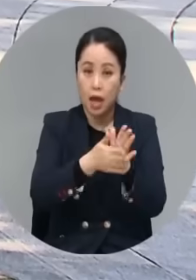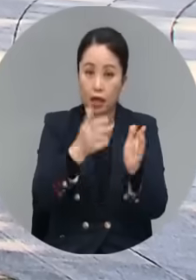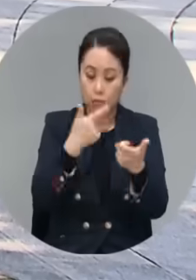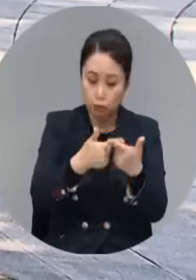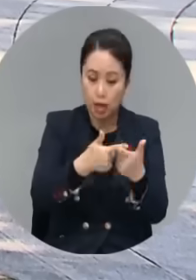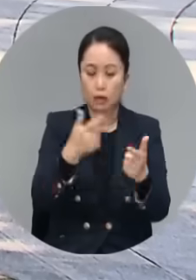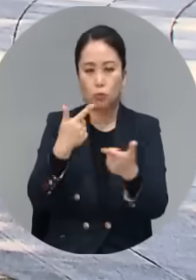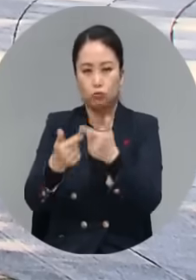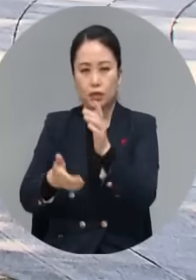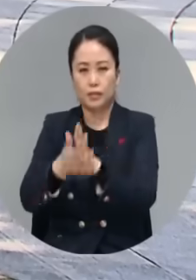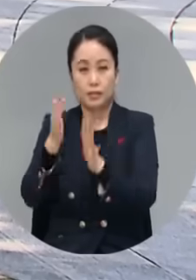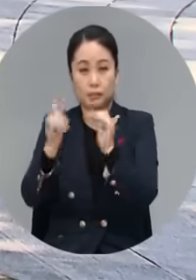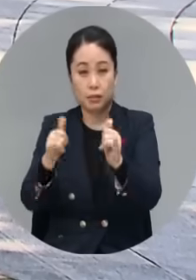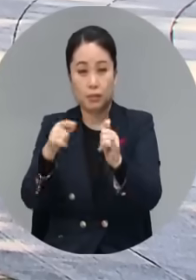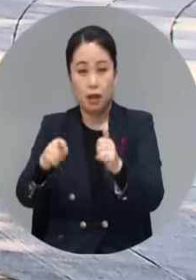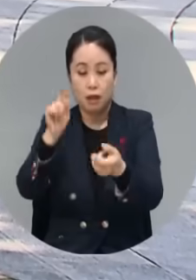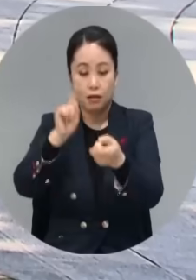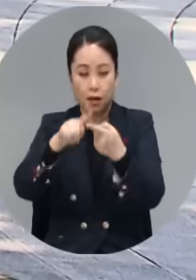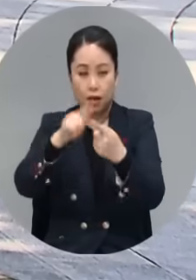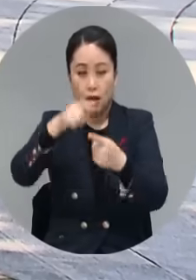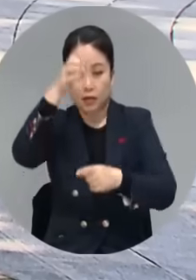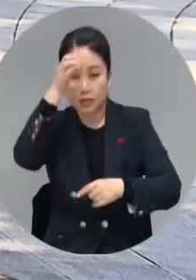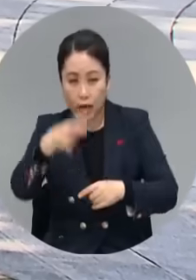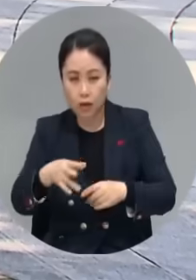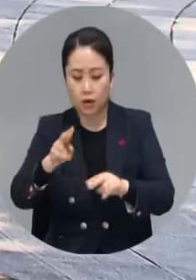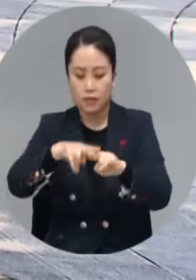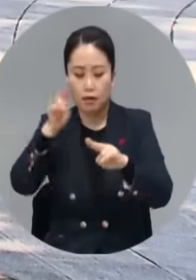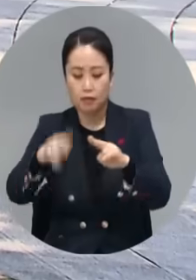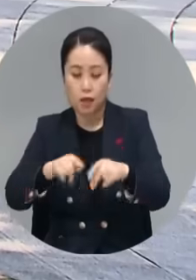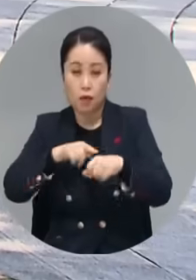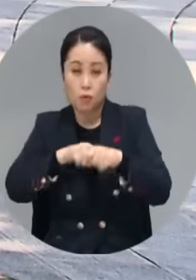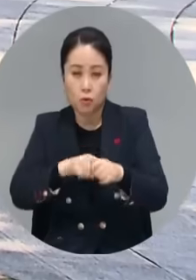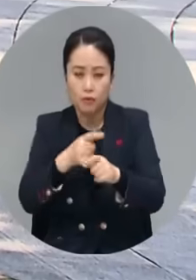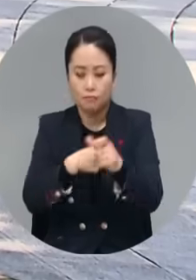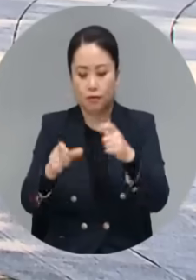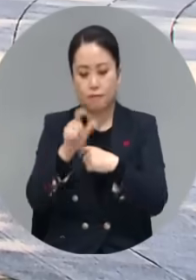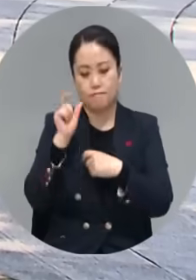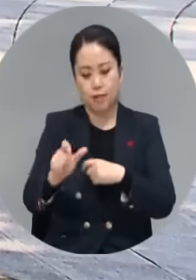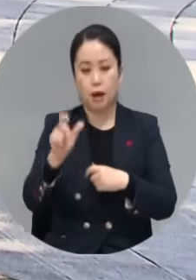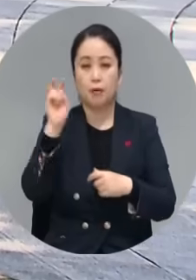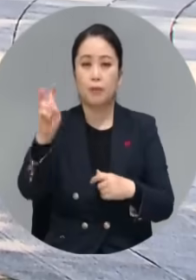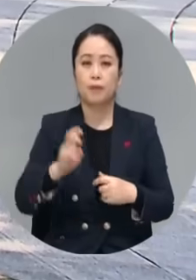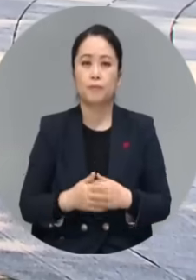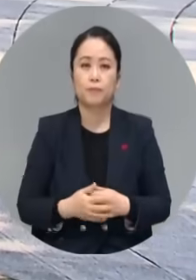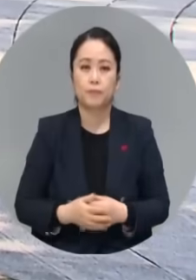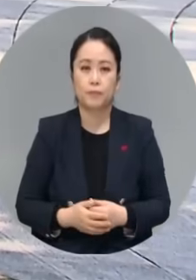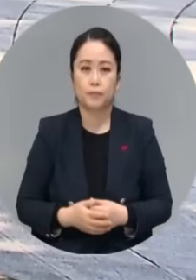이 부사장의 사과와 사퇴 요구는 더 거세질 것으로 보입니다. MBC 뉴스 김민아입니다.